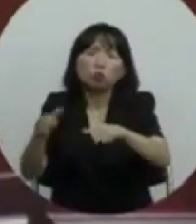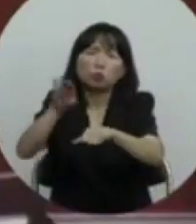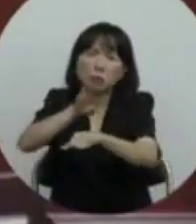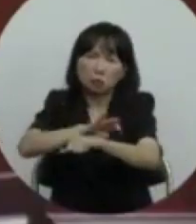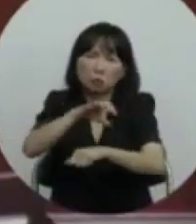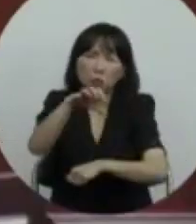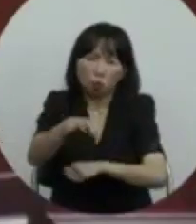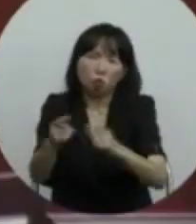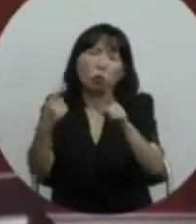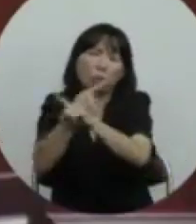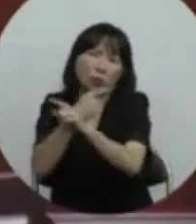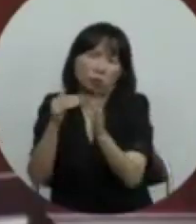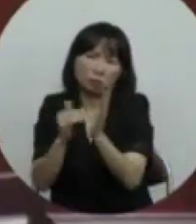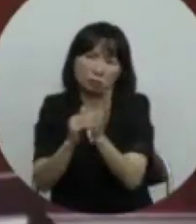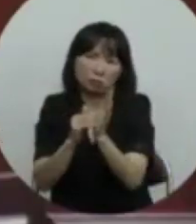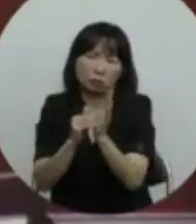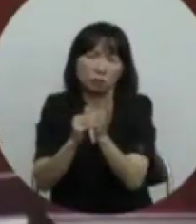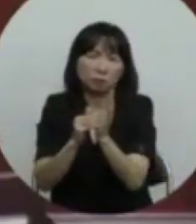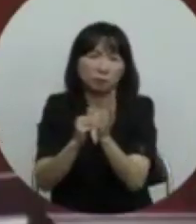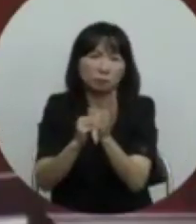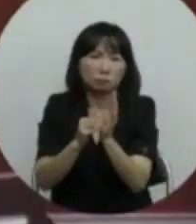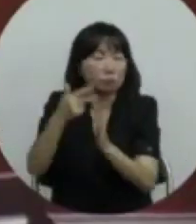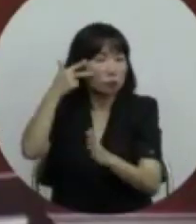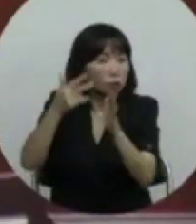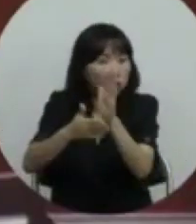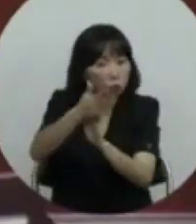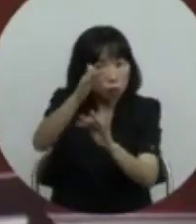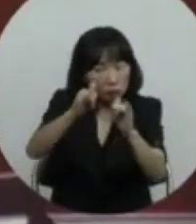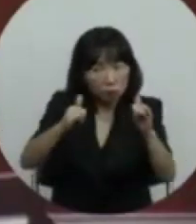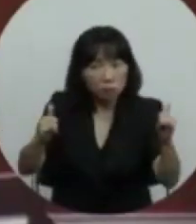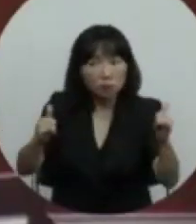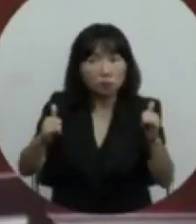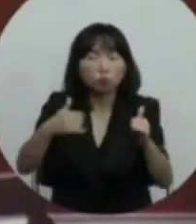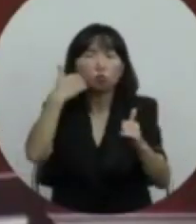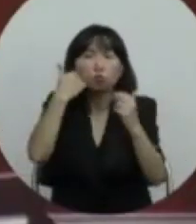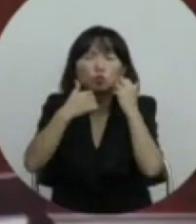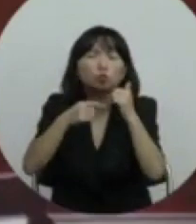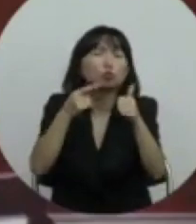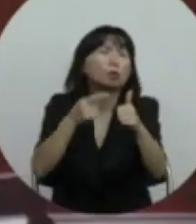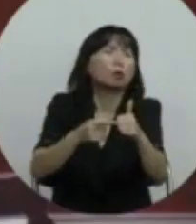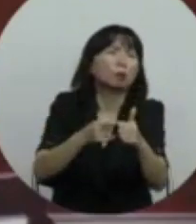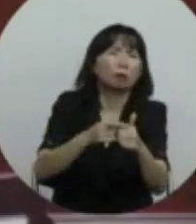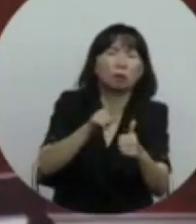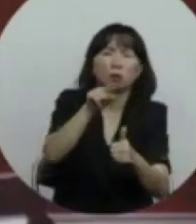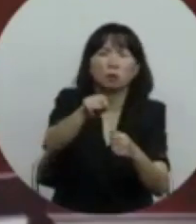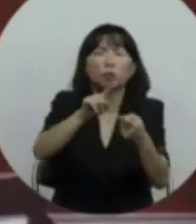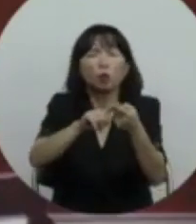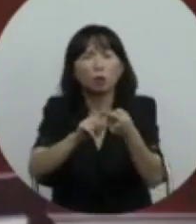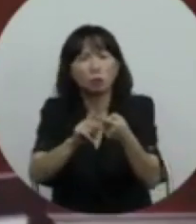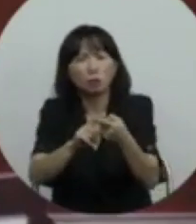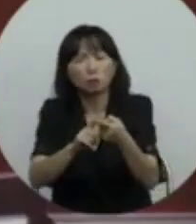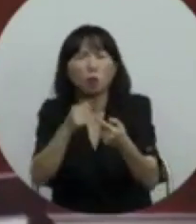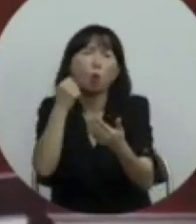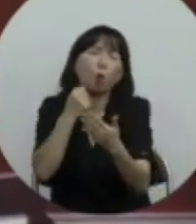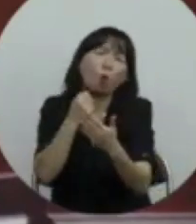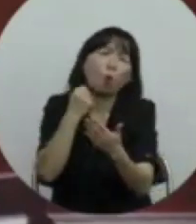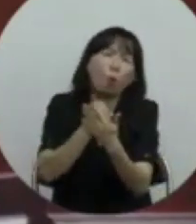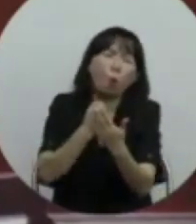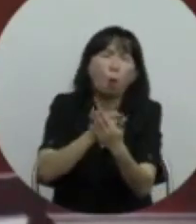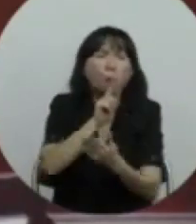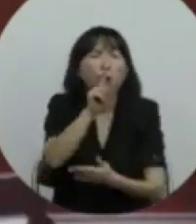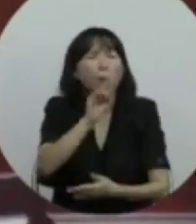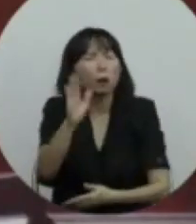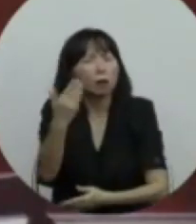장모시설로 변해버렸습니다. 여주 시민들은 누구에게 하소연하고 누구를 원망해야